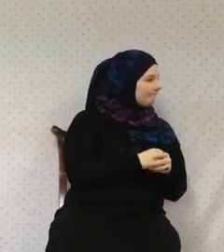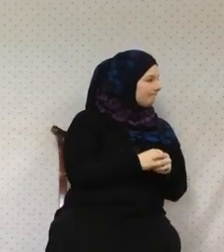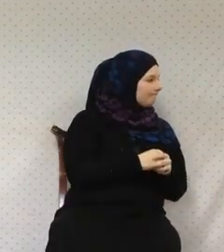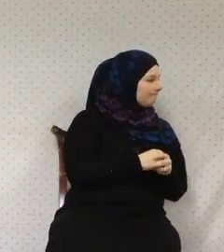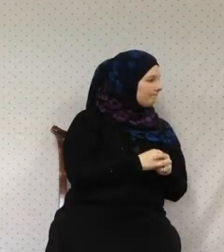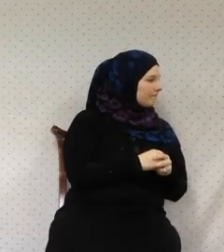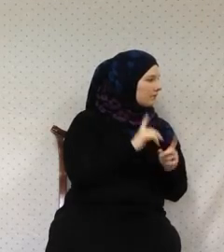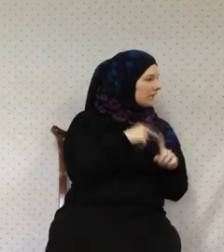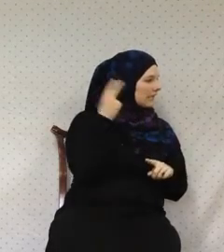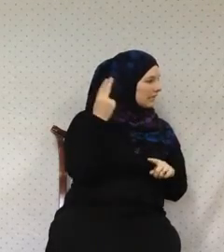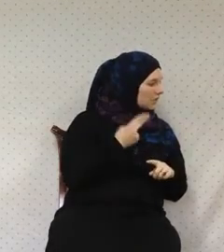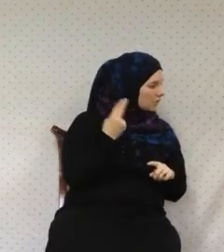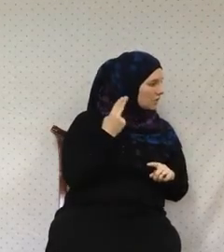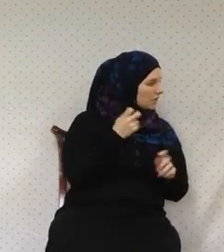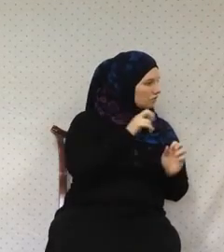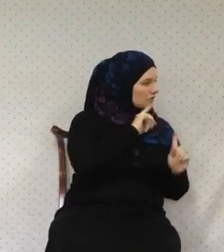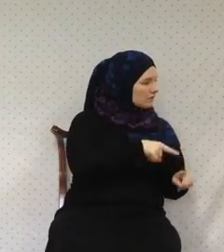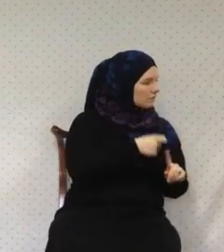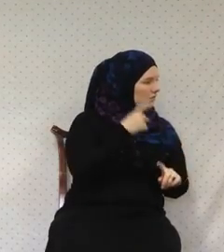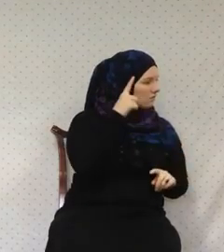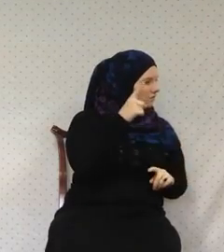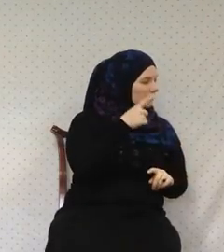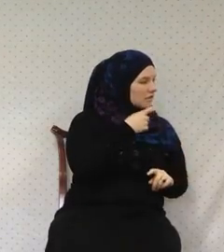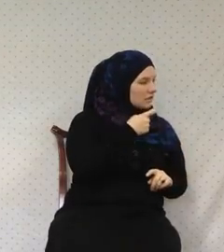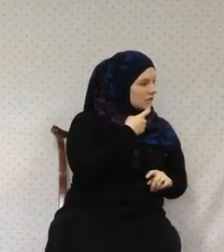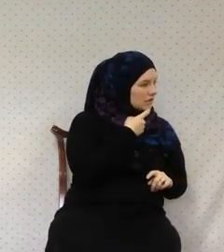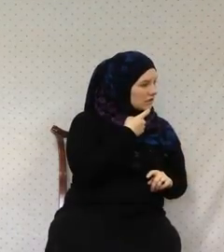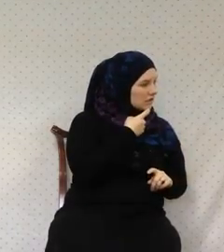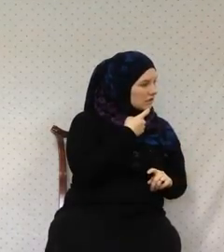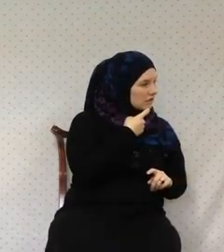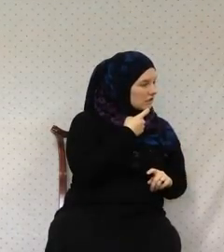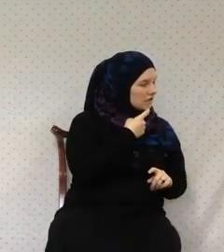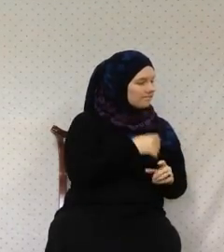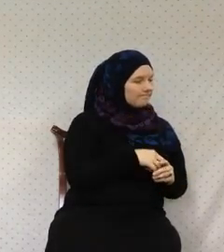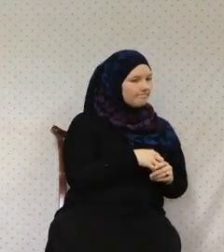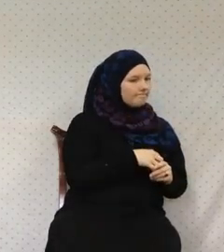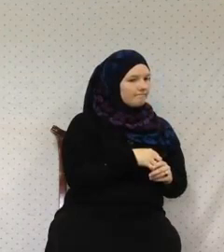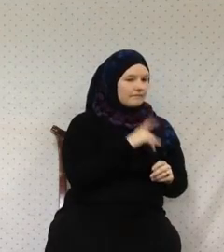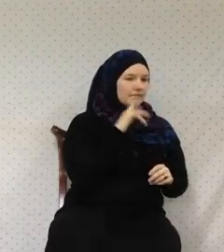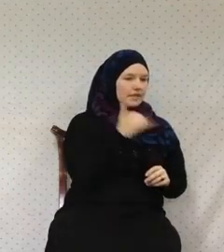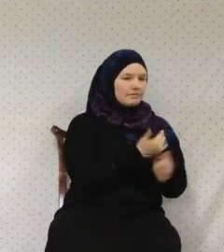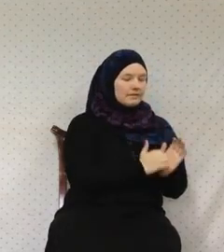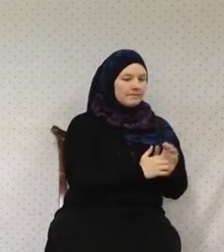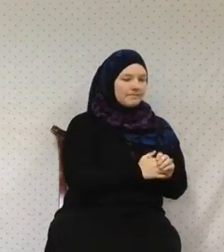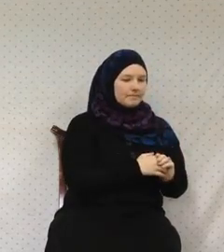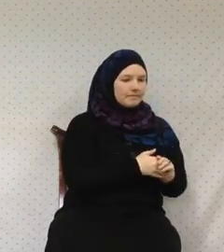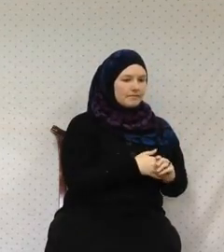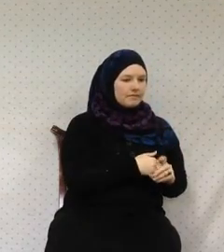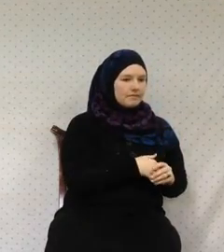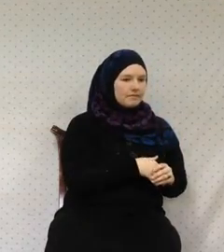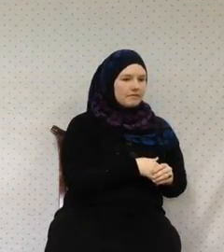do you mean by hastening the response of Allah subhanahu wa ta'ala? He says, يَقُولُ دعوت فلم يجب